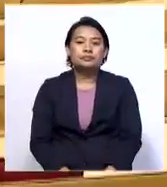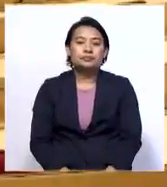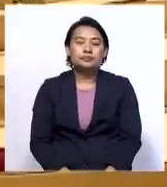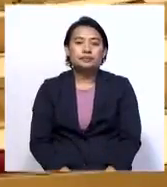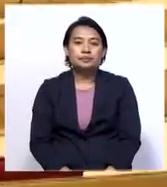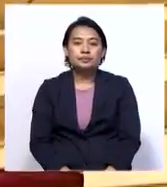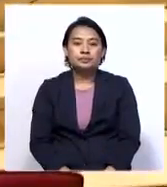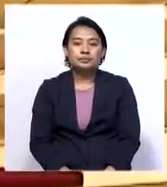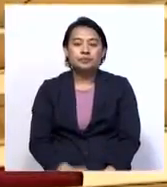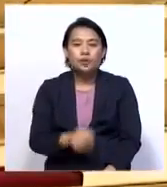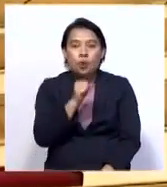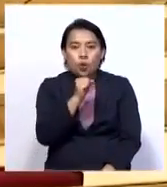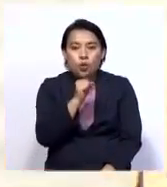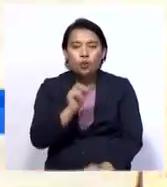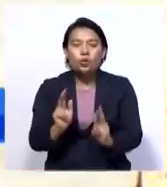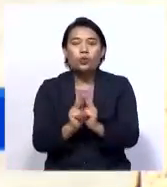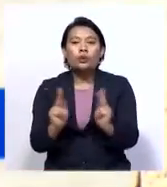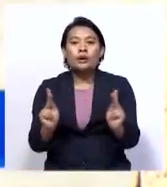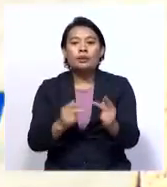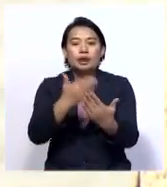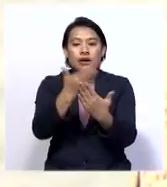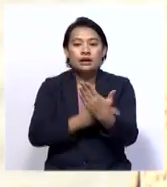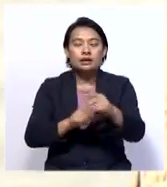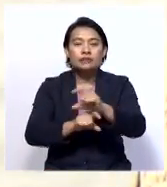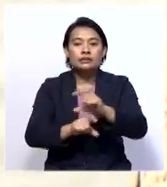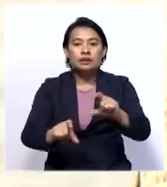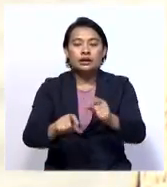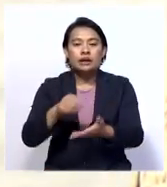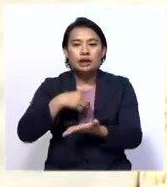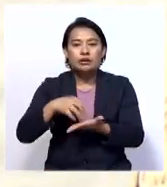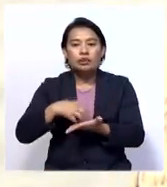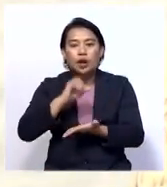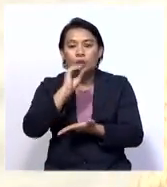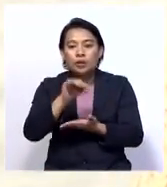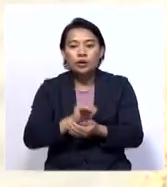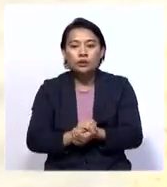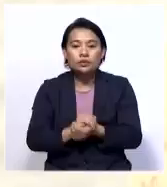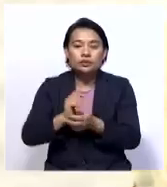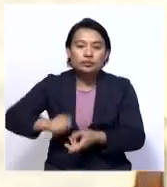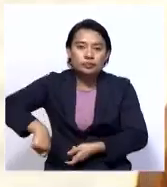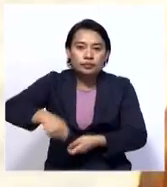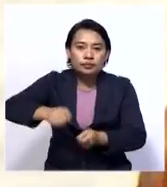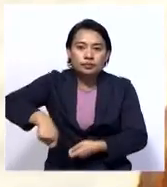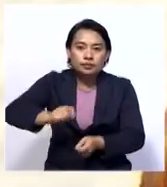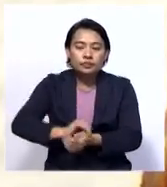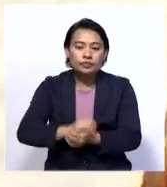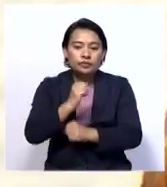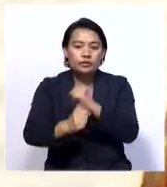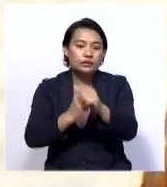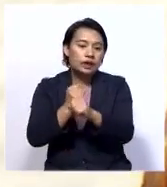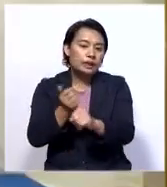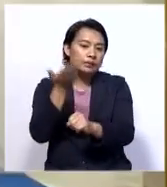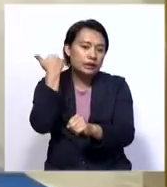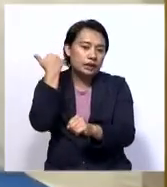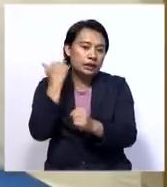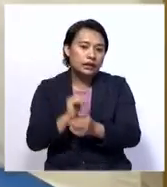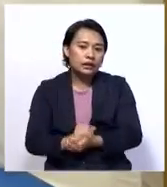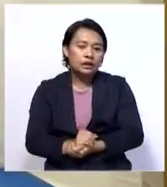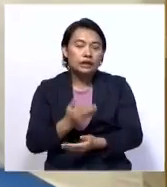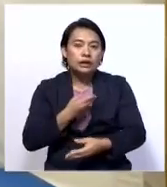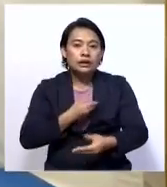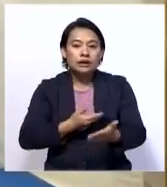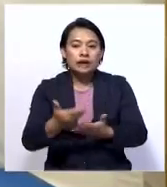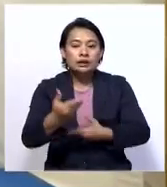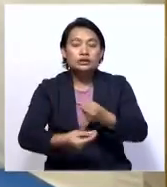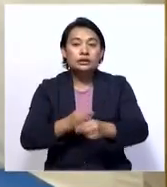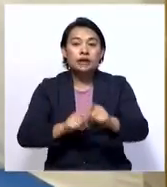นายธนวัฒน์พลวิชัยโฆษกคณะกรรมการสลากกินแบ่งรัฐบาลก็บอกนะคะว่าในช่วงของเทศกาลสงกรานต์หลายปีที่ผ่านมาเนี่ยบรรยากาศการซื้อข